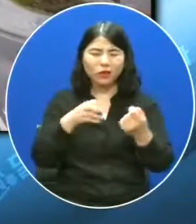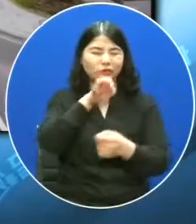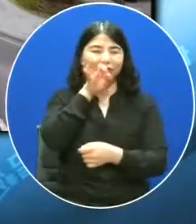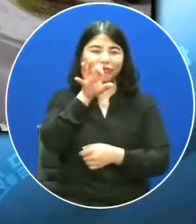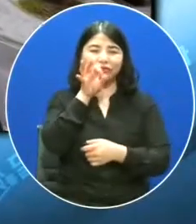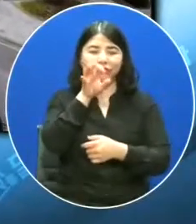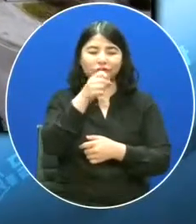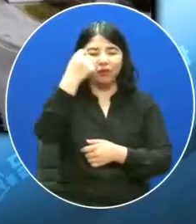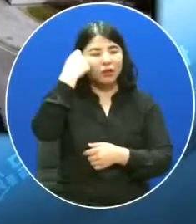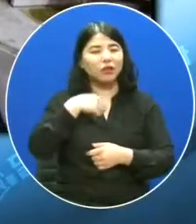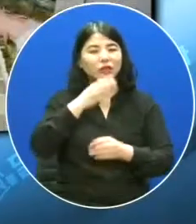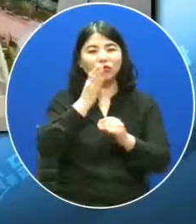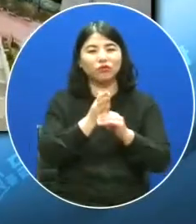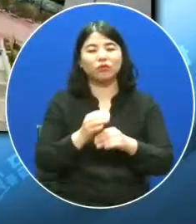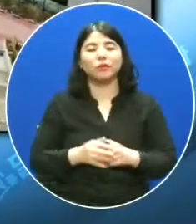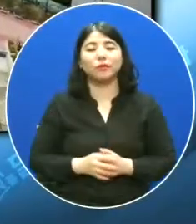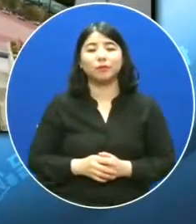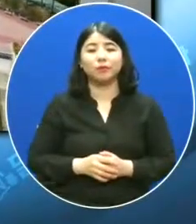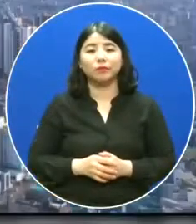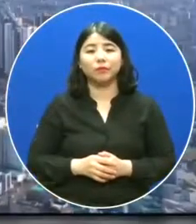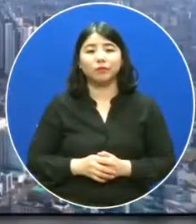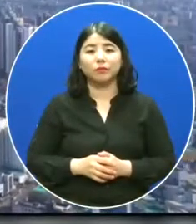사실을 실감하게 해주고 있죠.